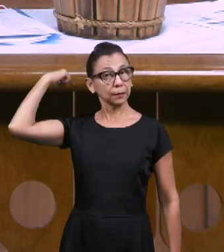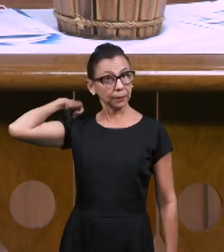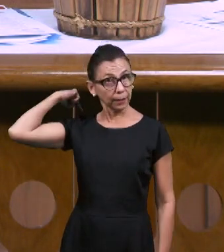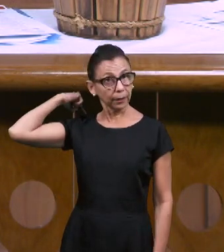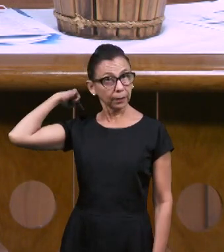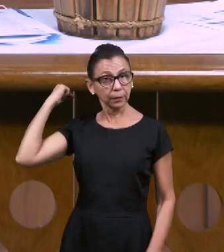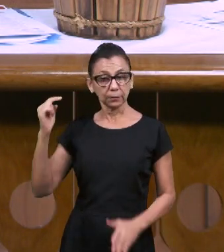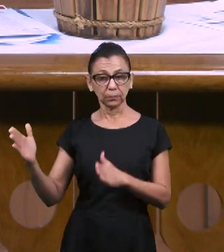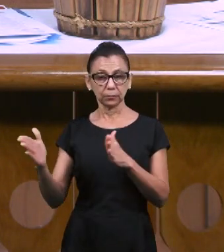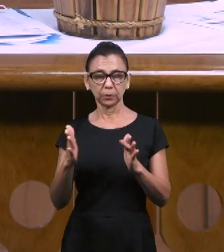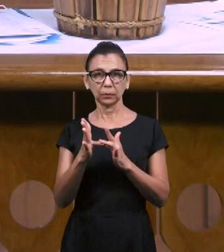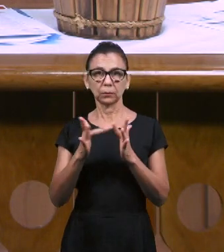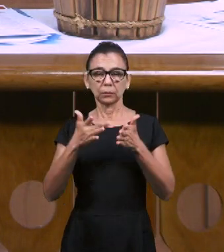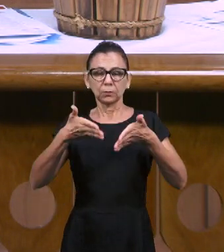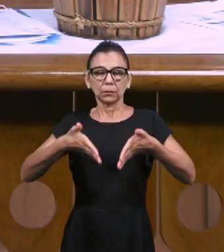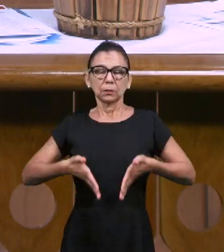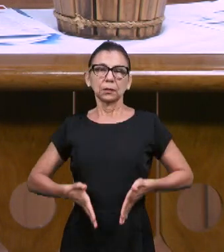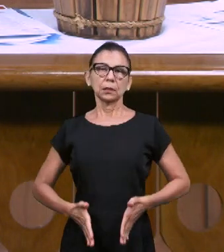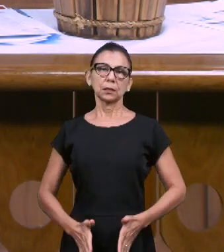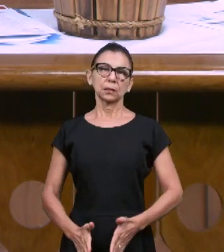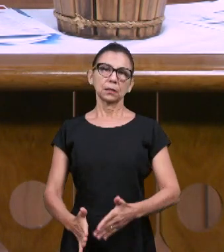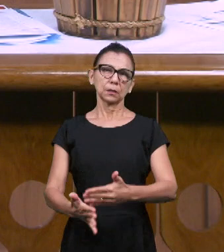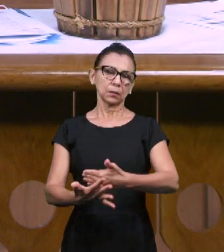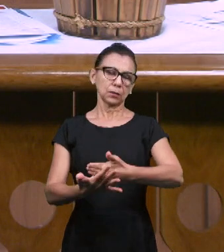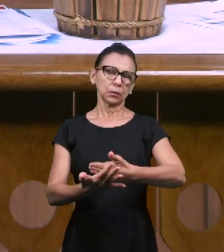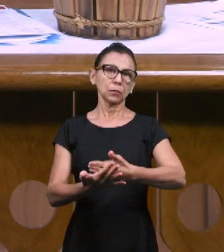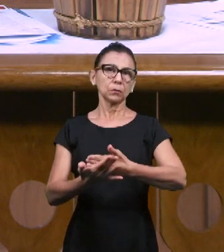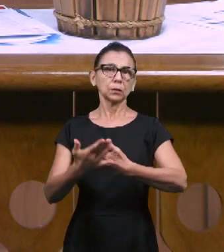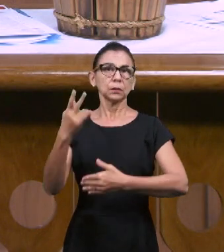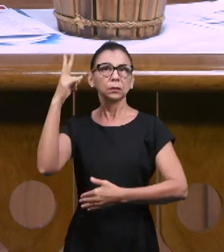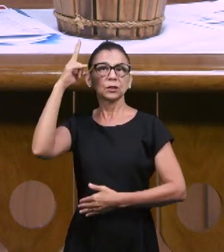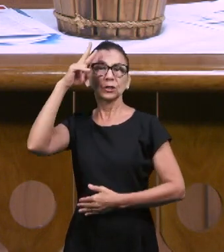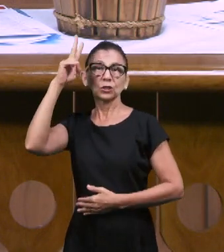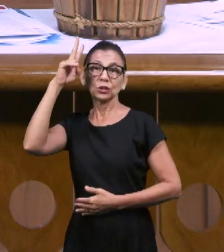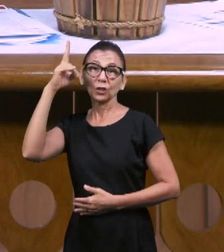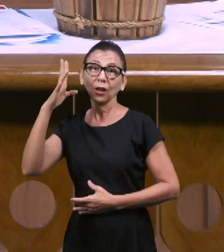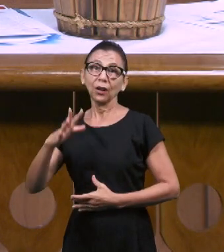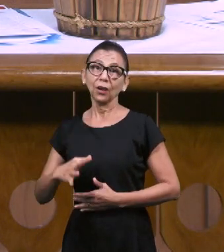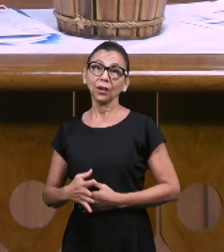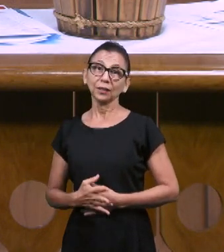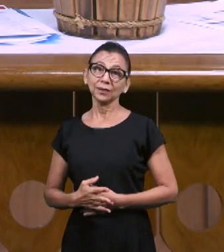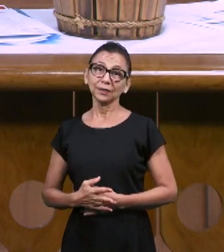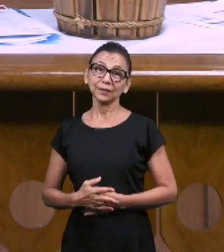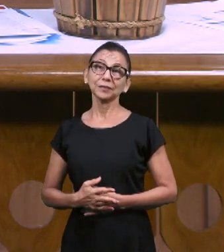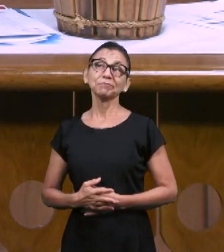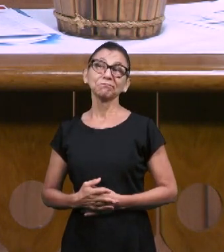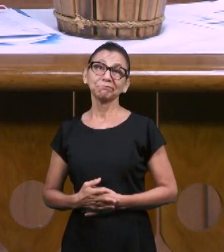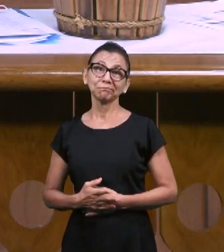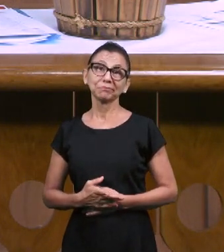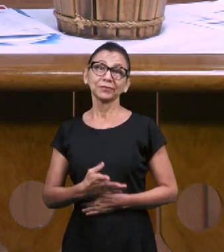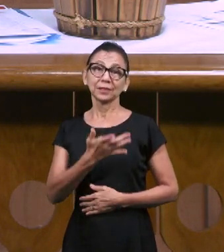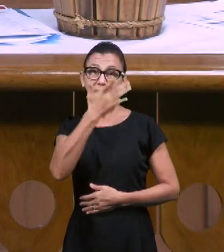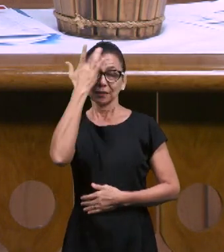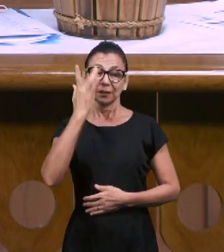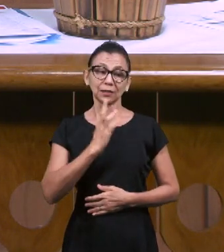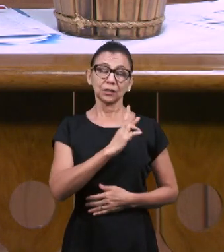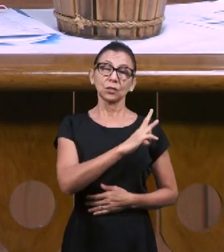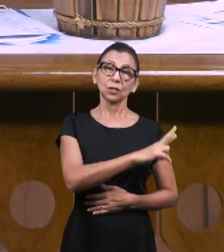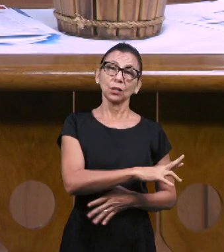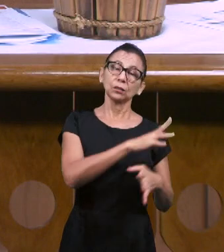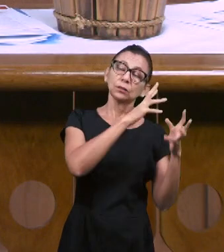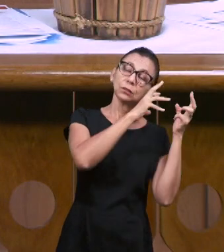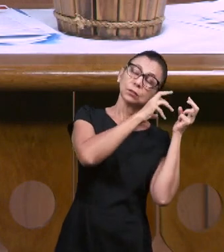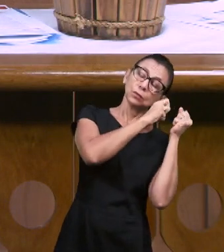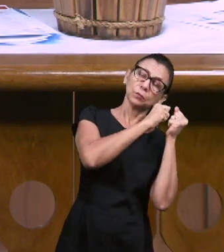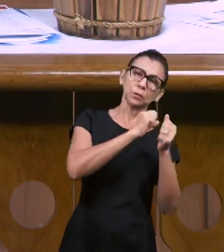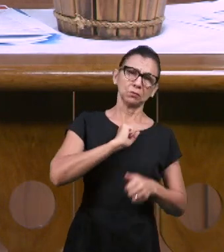est né, le côté historique était présent. Les religieux étaient là. Mais ils dormaient. Les sacrificateurs qui